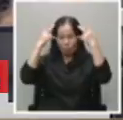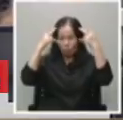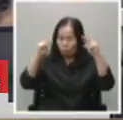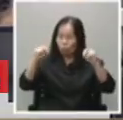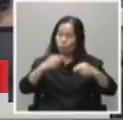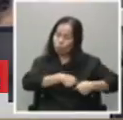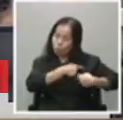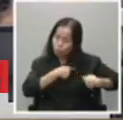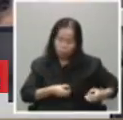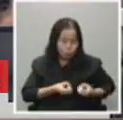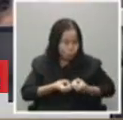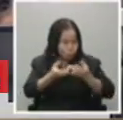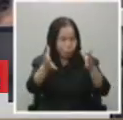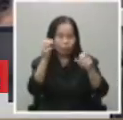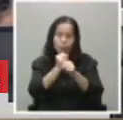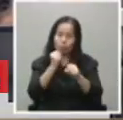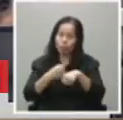าติ